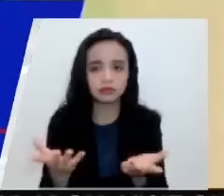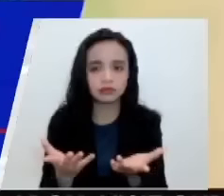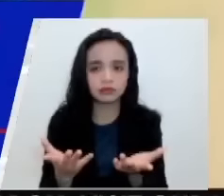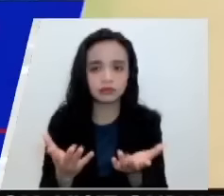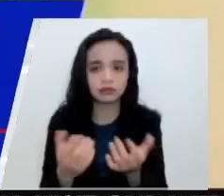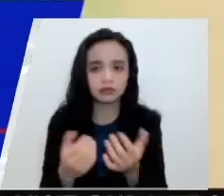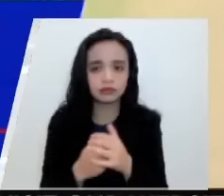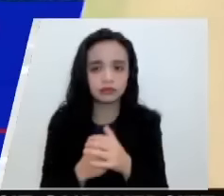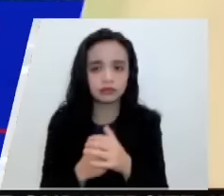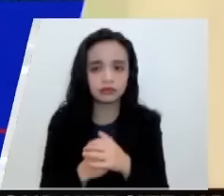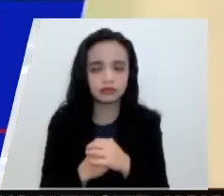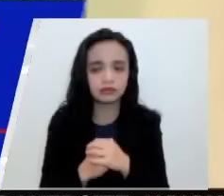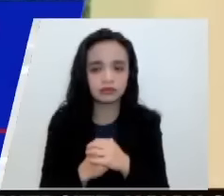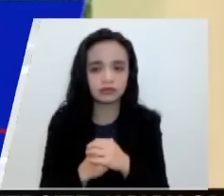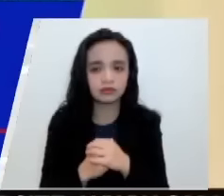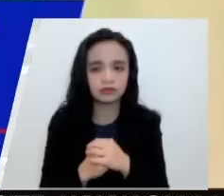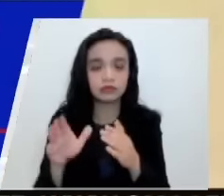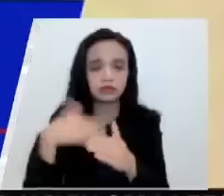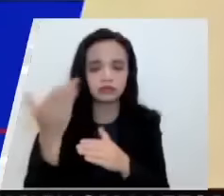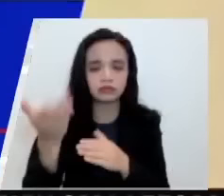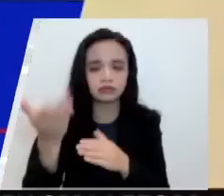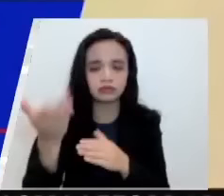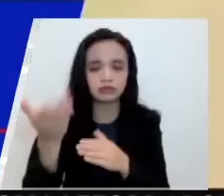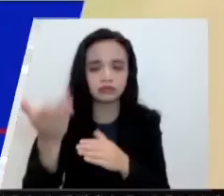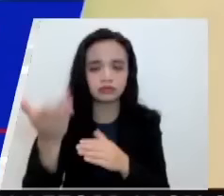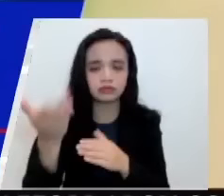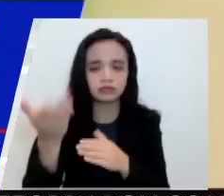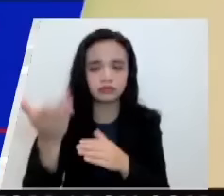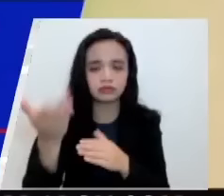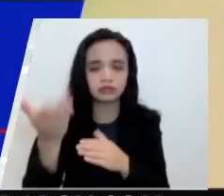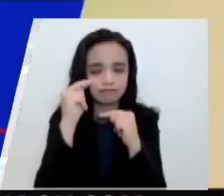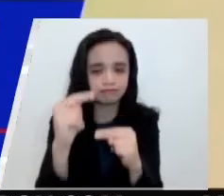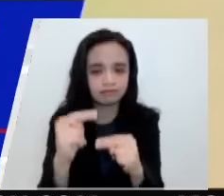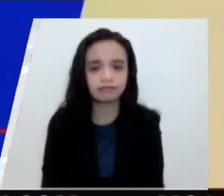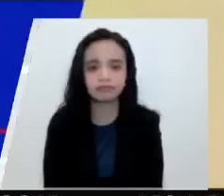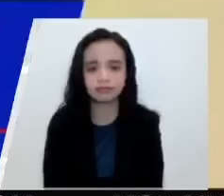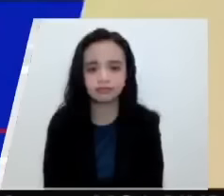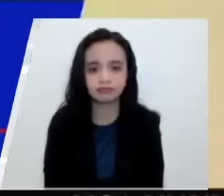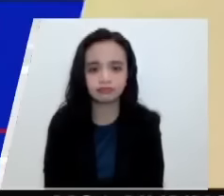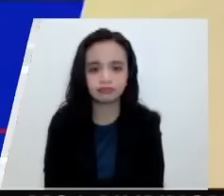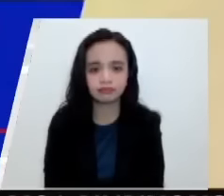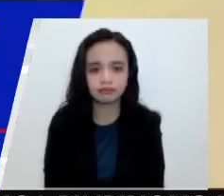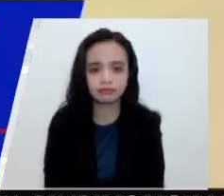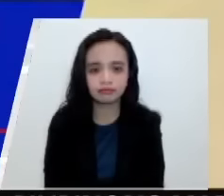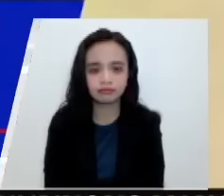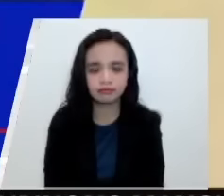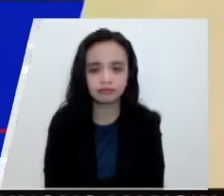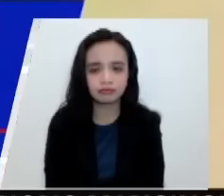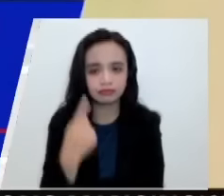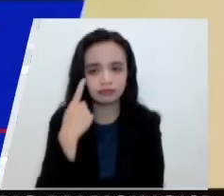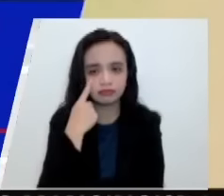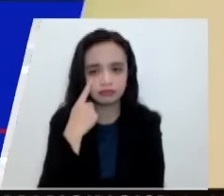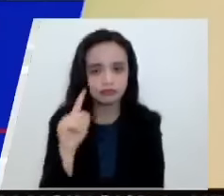So muna na ako din sa inyo ha, kay mangampanya ko sa inyo ha, kay magagal ko sa sunod na